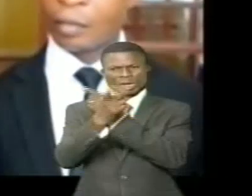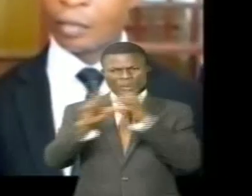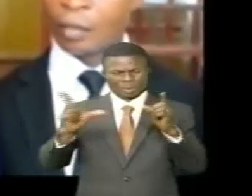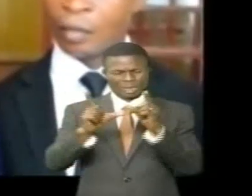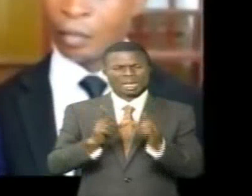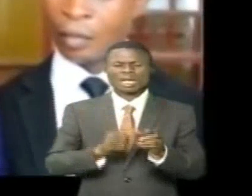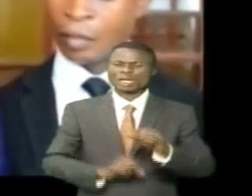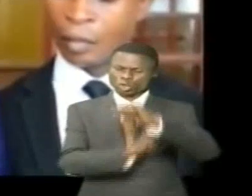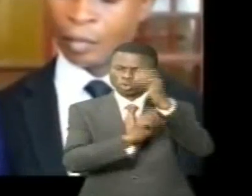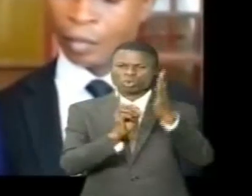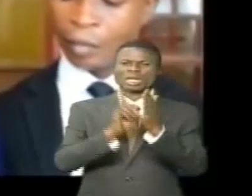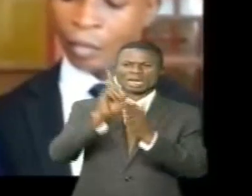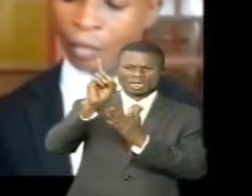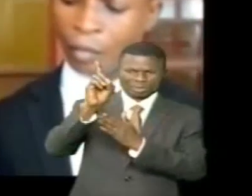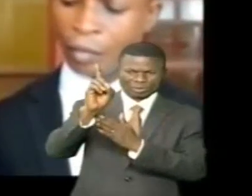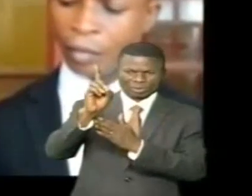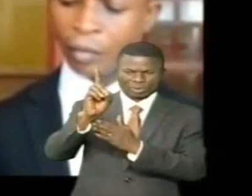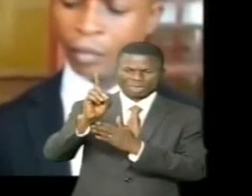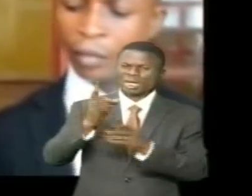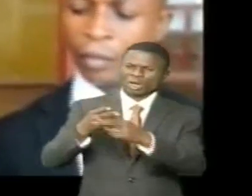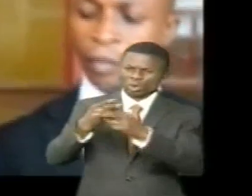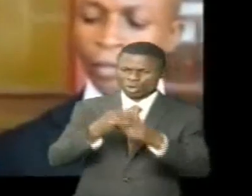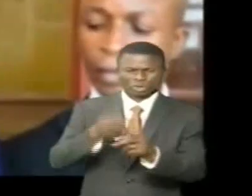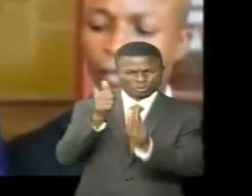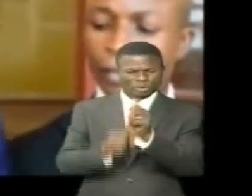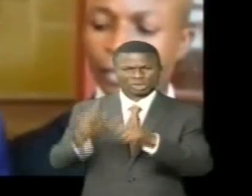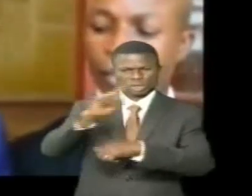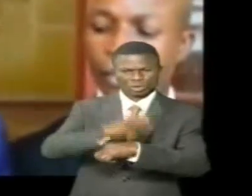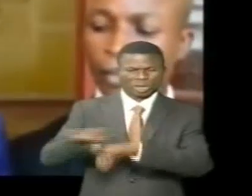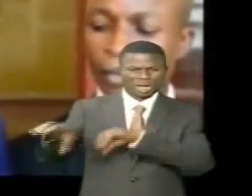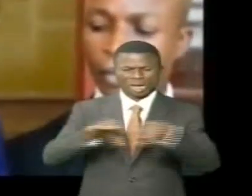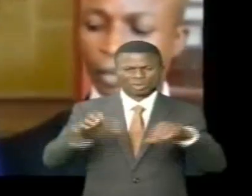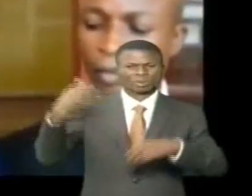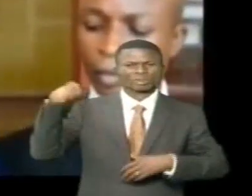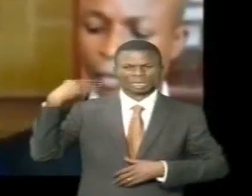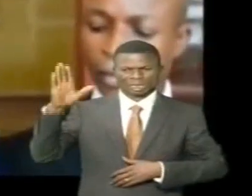développements à la base et les suivis au quotidien de l'action publique. Ici,